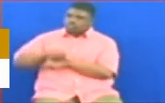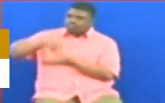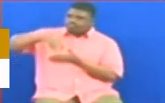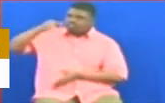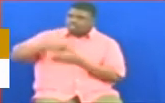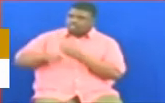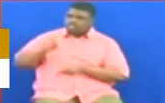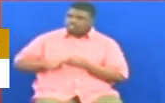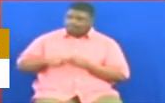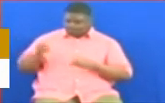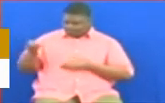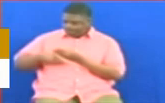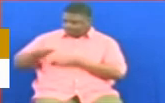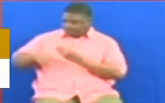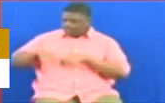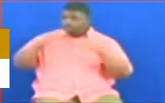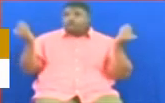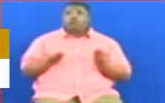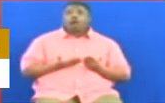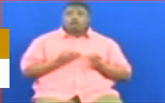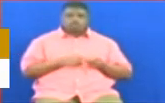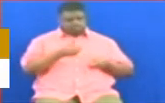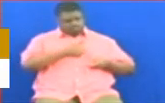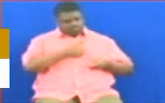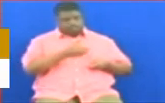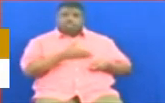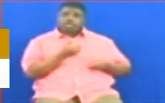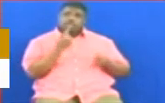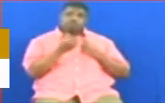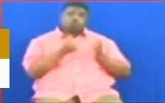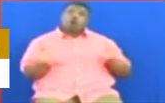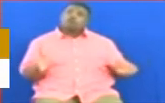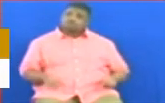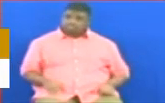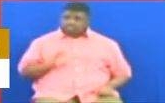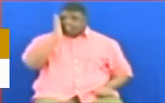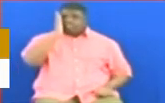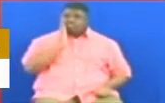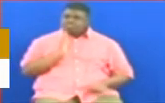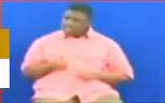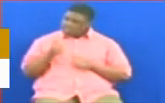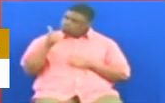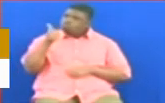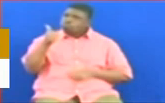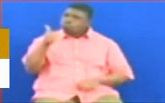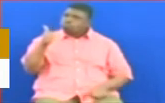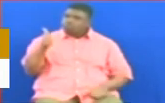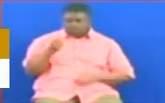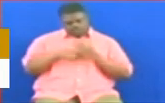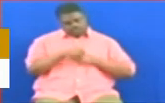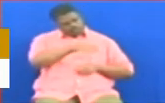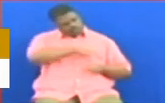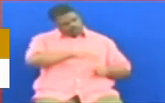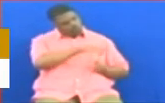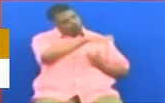katika ulimwengu wa biashara. Na Mheshimiwa Spika, nataka kudeclare kwenye hili bunge lako kwamba tunao vijana wetu wazuri sana competent katika maeneo